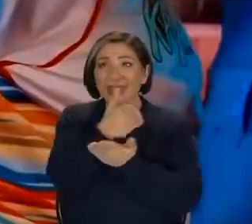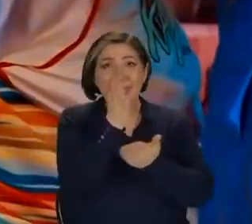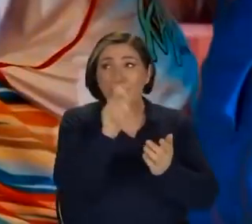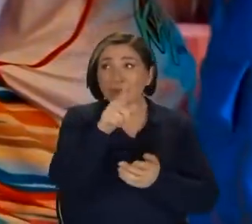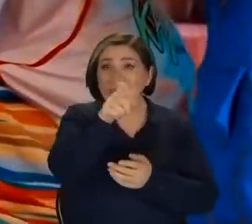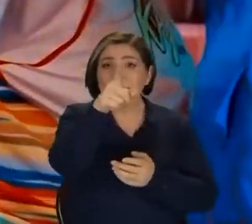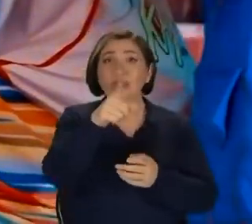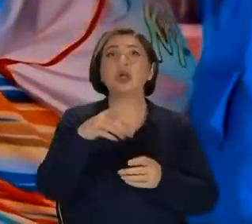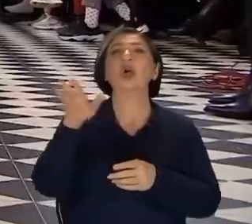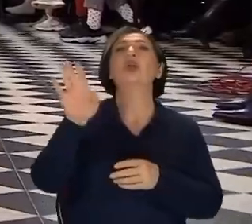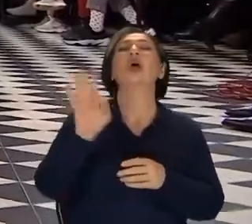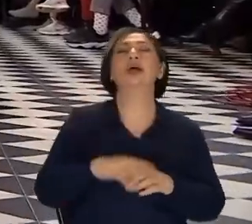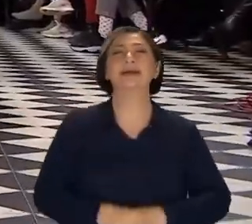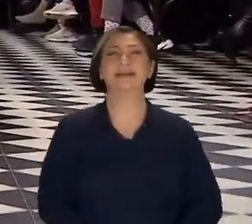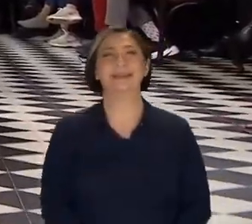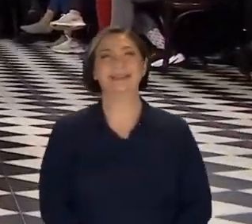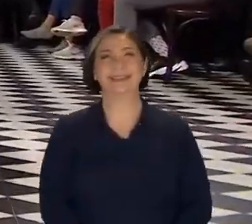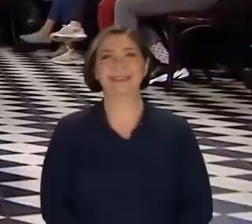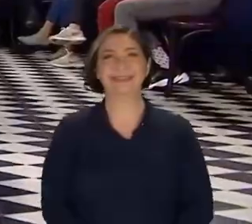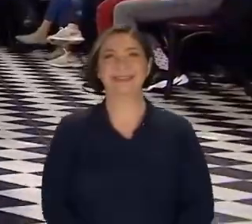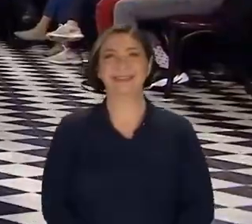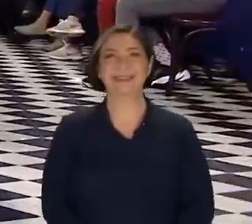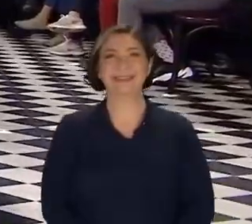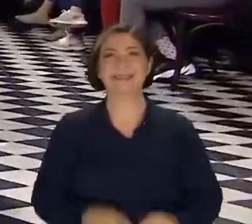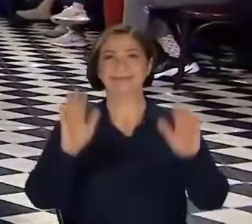beklerim. Yok yok, kaymam. Kaymam.